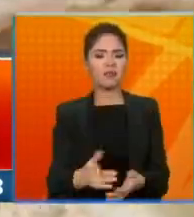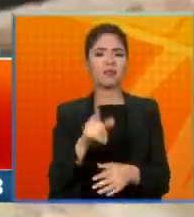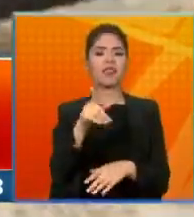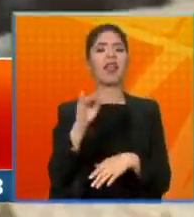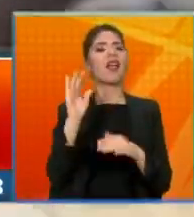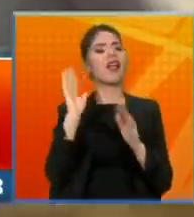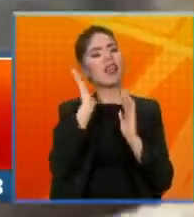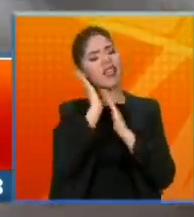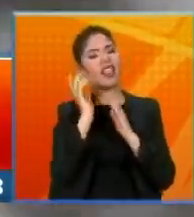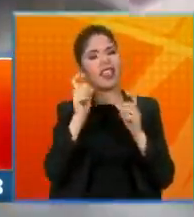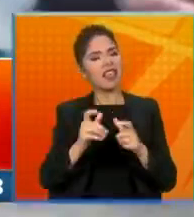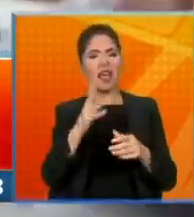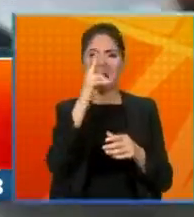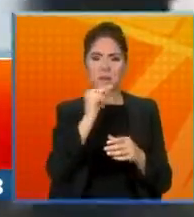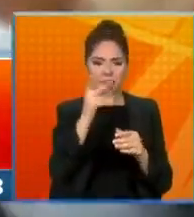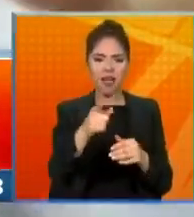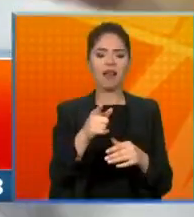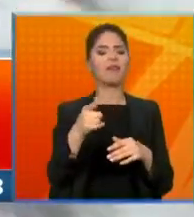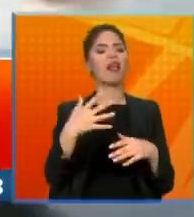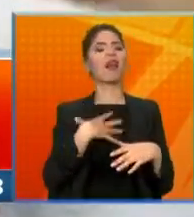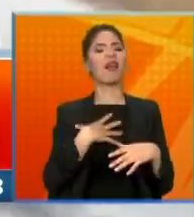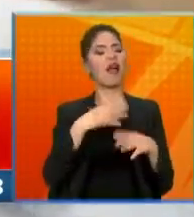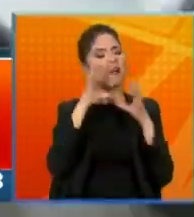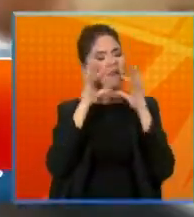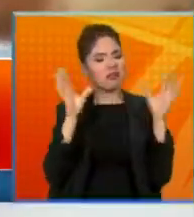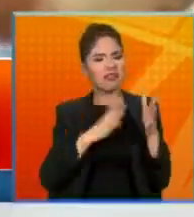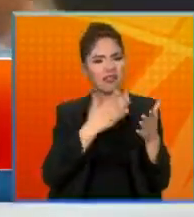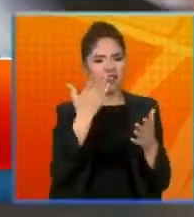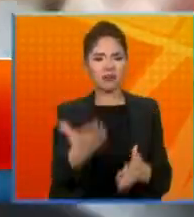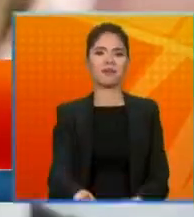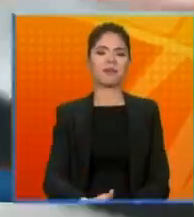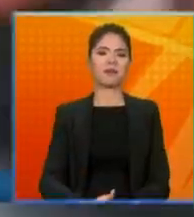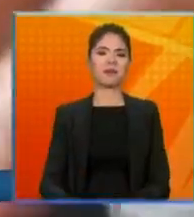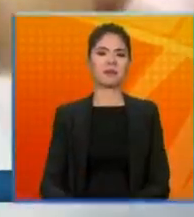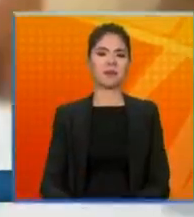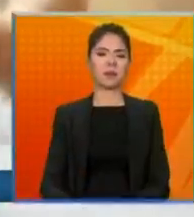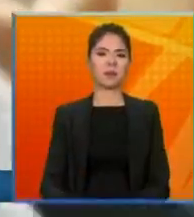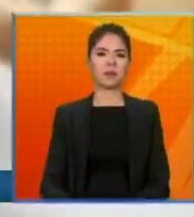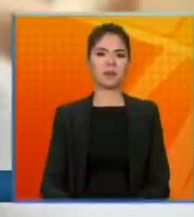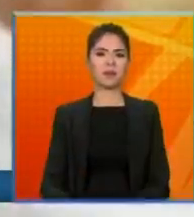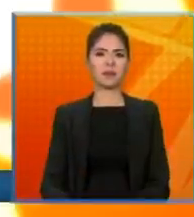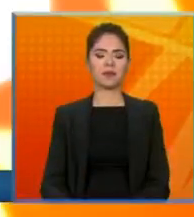Yattığı yeri de beğenmiş olacak ki halinden gayet memnun.